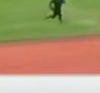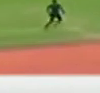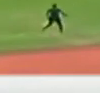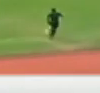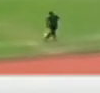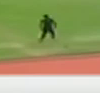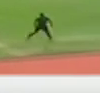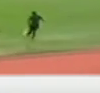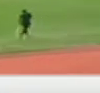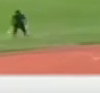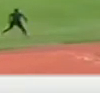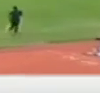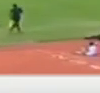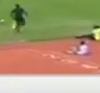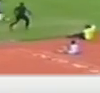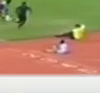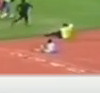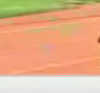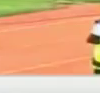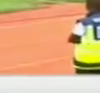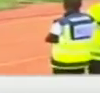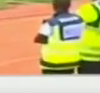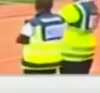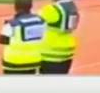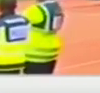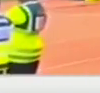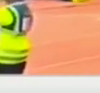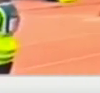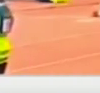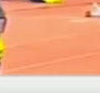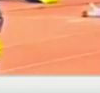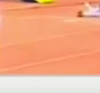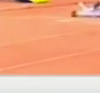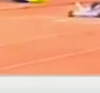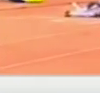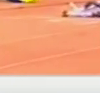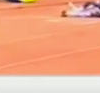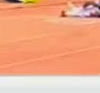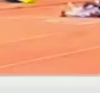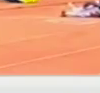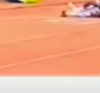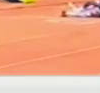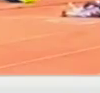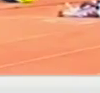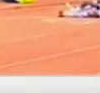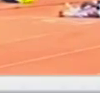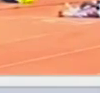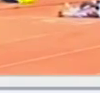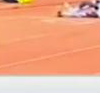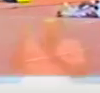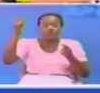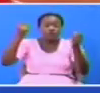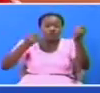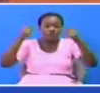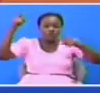ya timu ya taifa ya Kenya Harambee Stars pamoja na timu ya taifa ya Liberia wanaojulikana kama Lone Stars